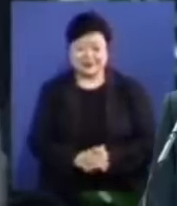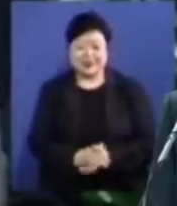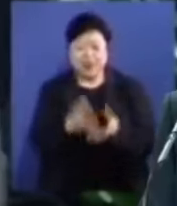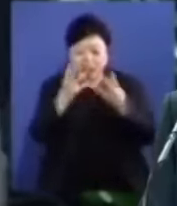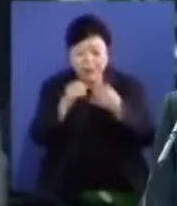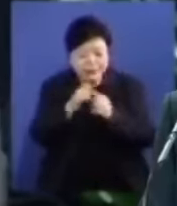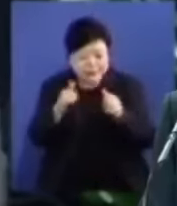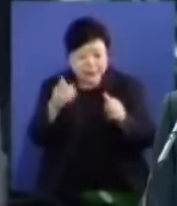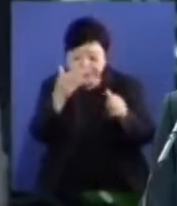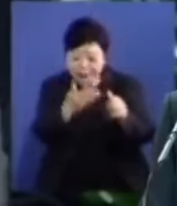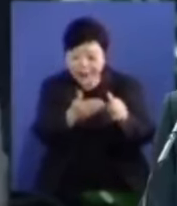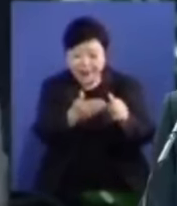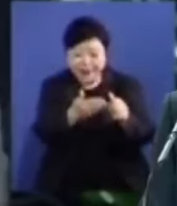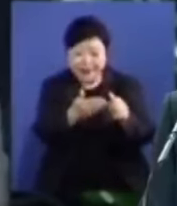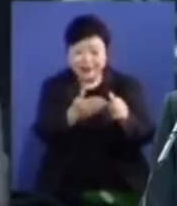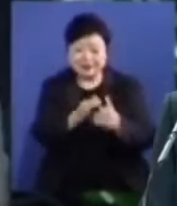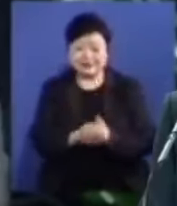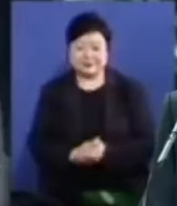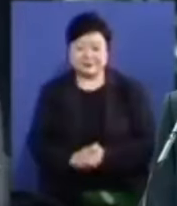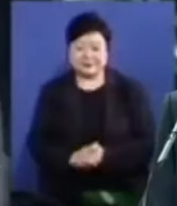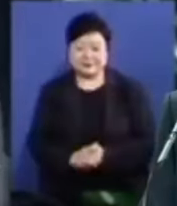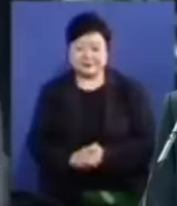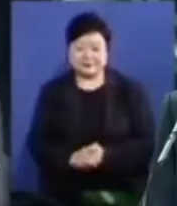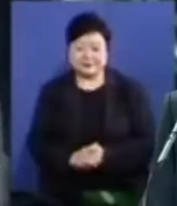많은 사람에게